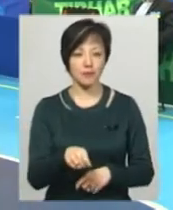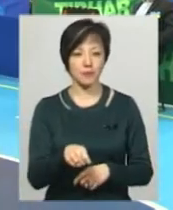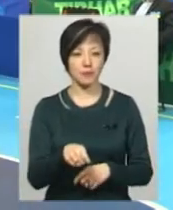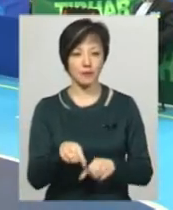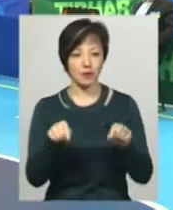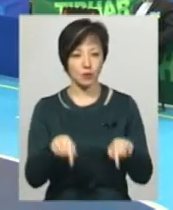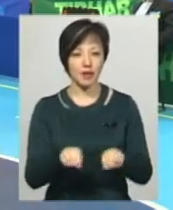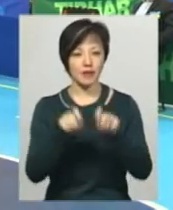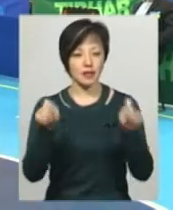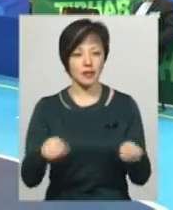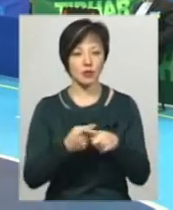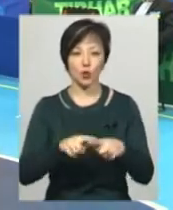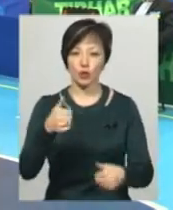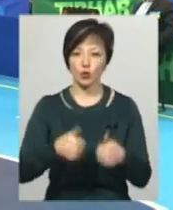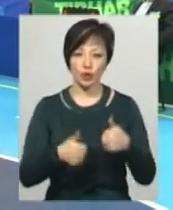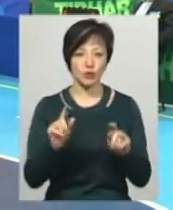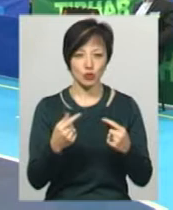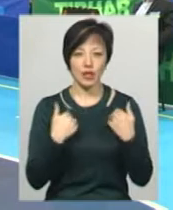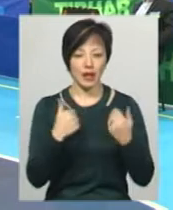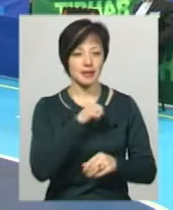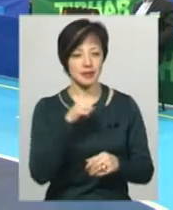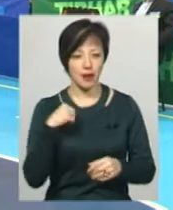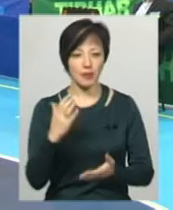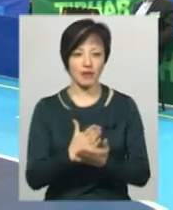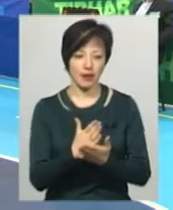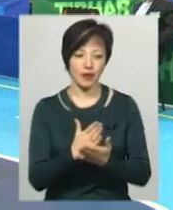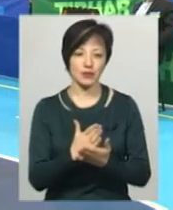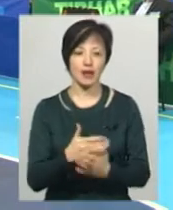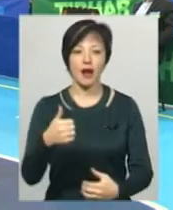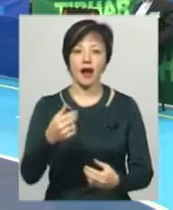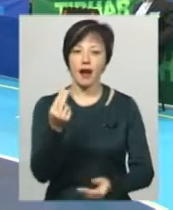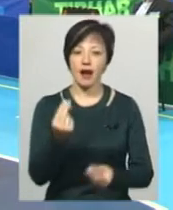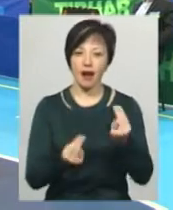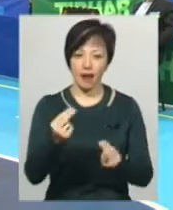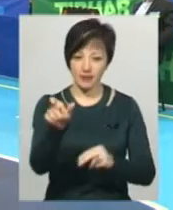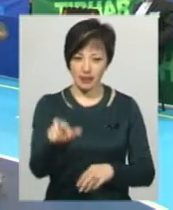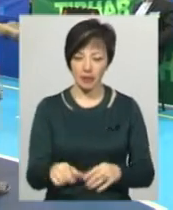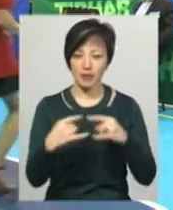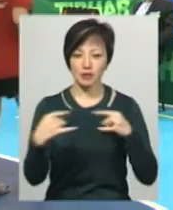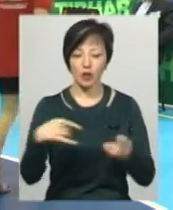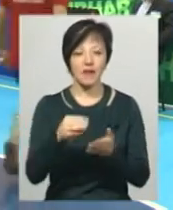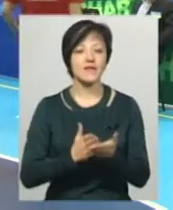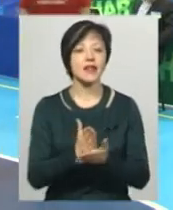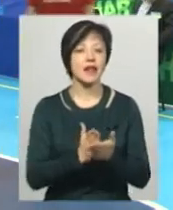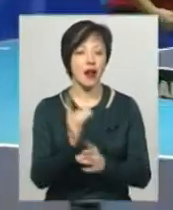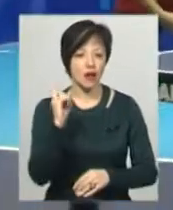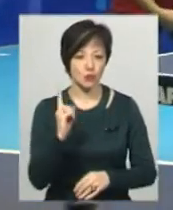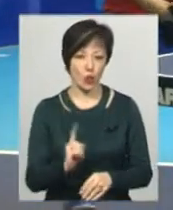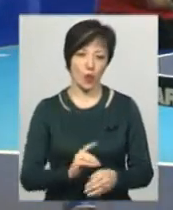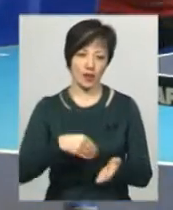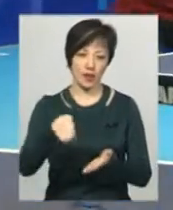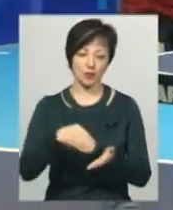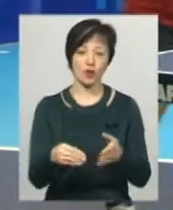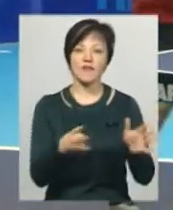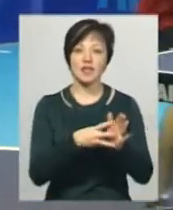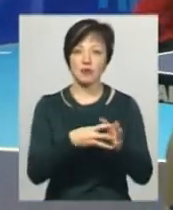приїхав на відкриття цього турніру, тому що я сам являюсь теж іграком настільного тенісу, ветеранського тенісу. Да. Грають